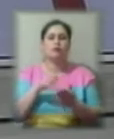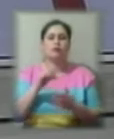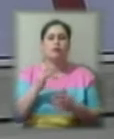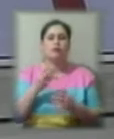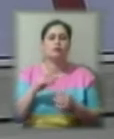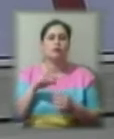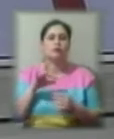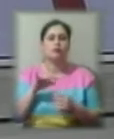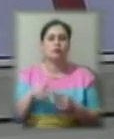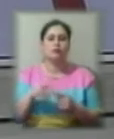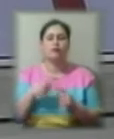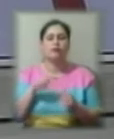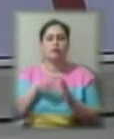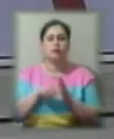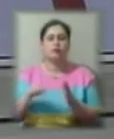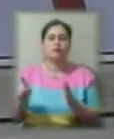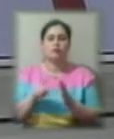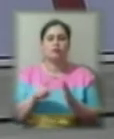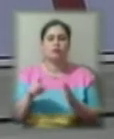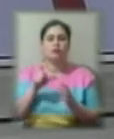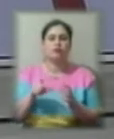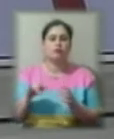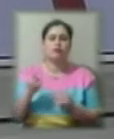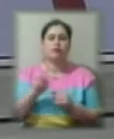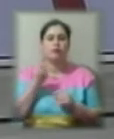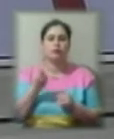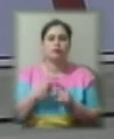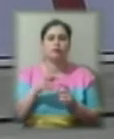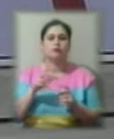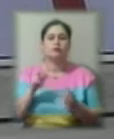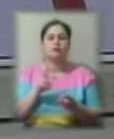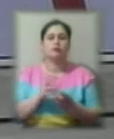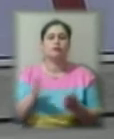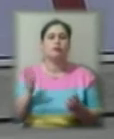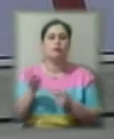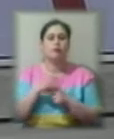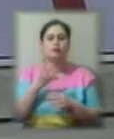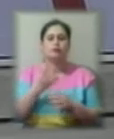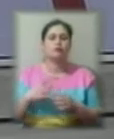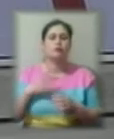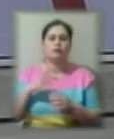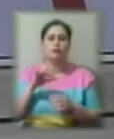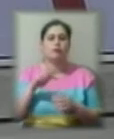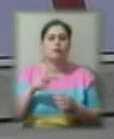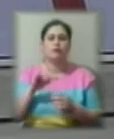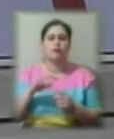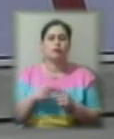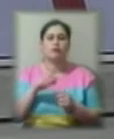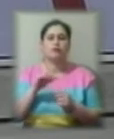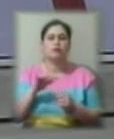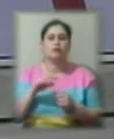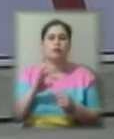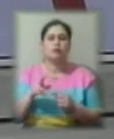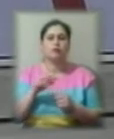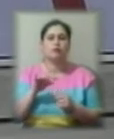внутрішньо переміщених осіб в область. На зустріч запросили 4 колишніх політв'язнів – Миколу Семену, Олексія Сезоновича, Миколу